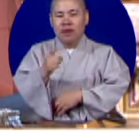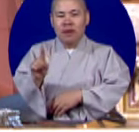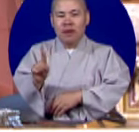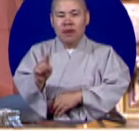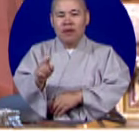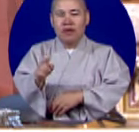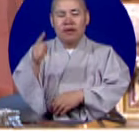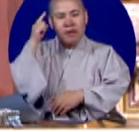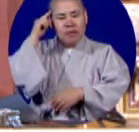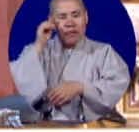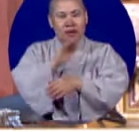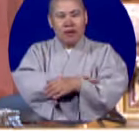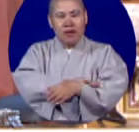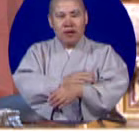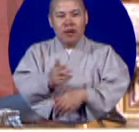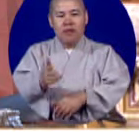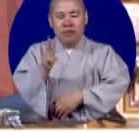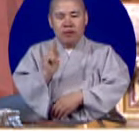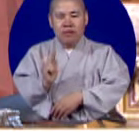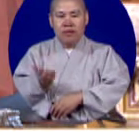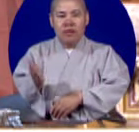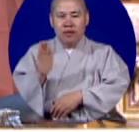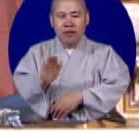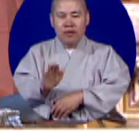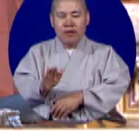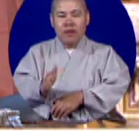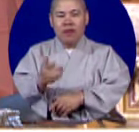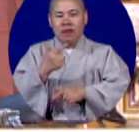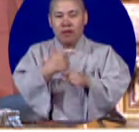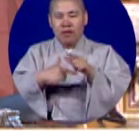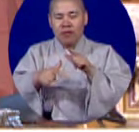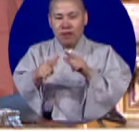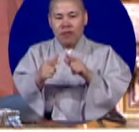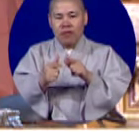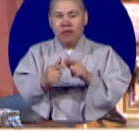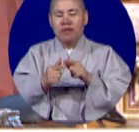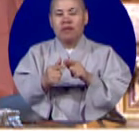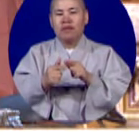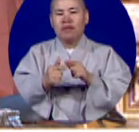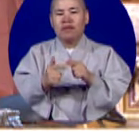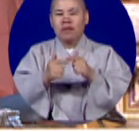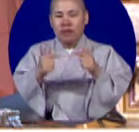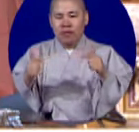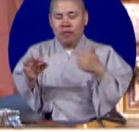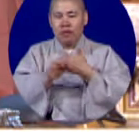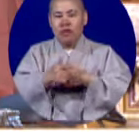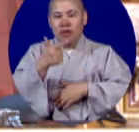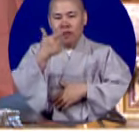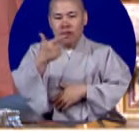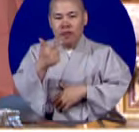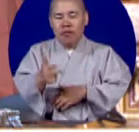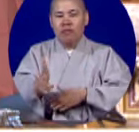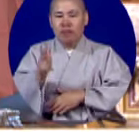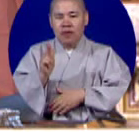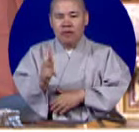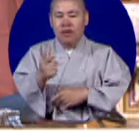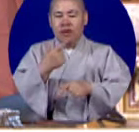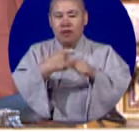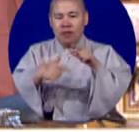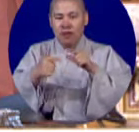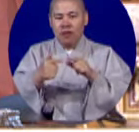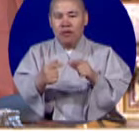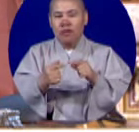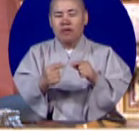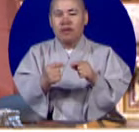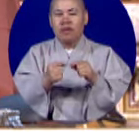바냐바라밀인데 이것을 더 구체적으로 확대하면 육바라밀이 되고요. 거기서 조금 더 확장을